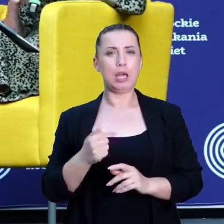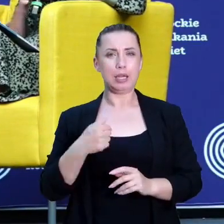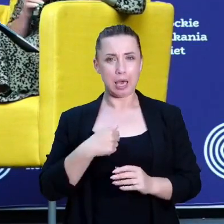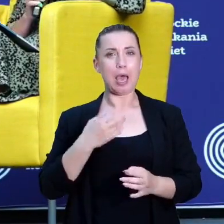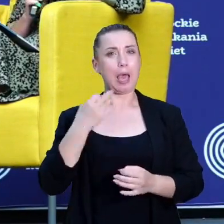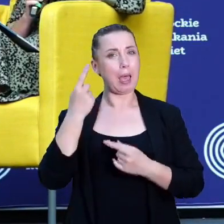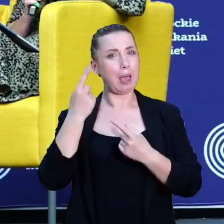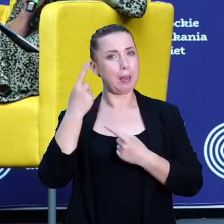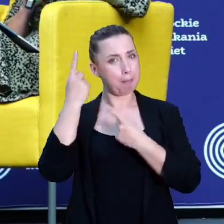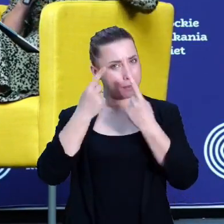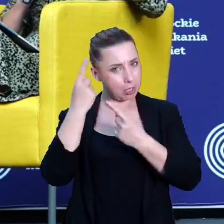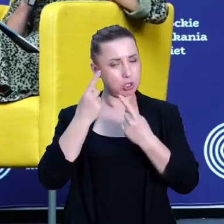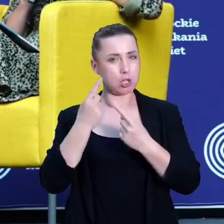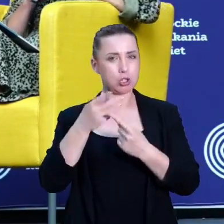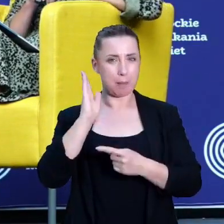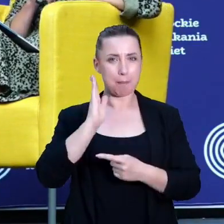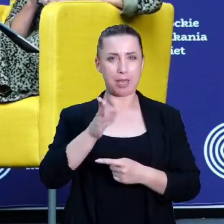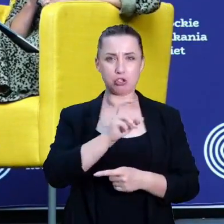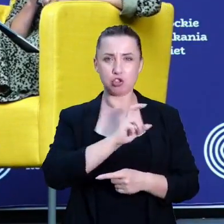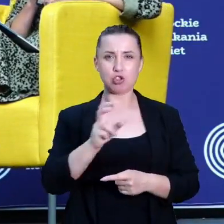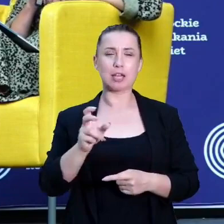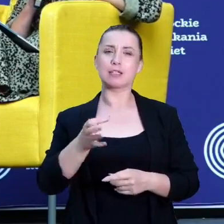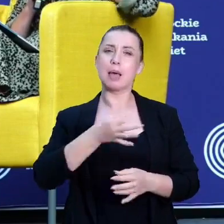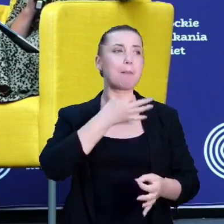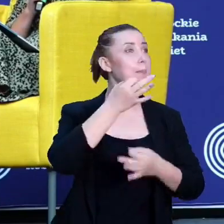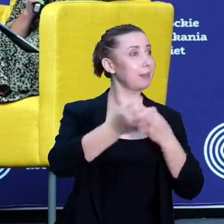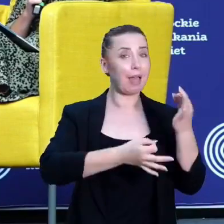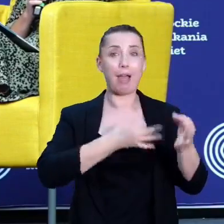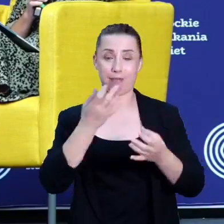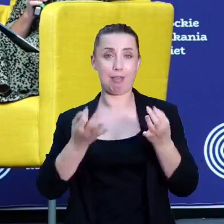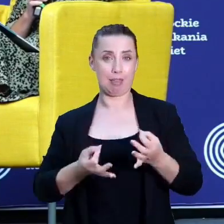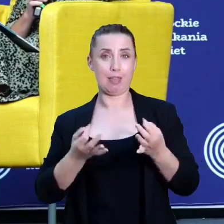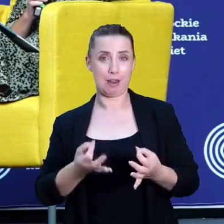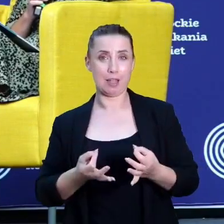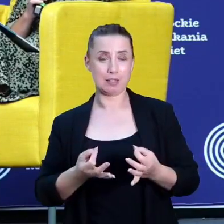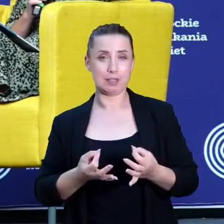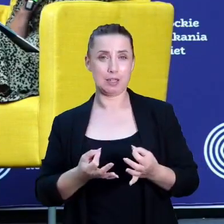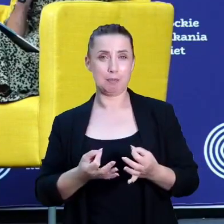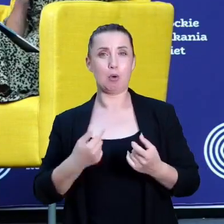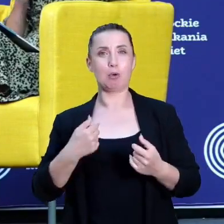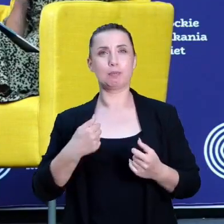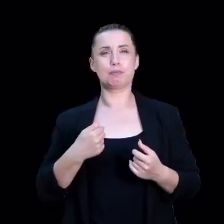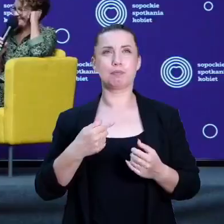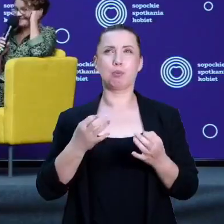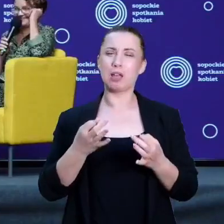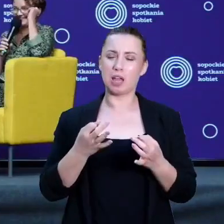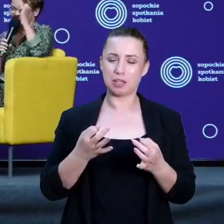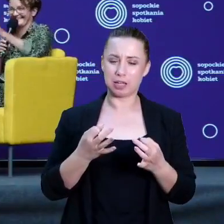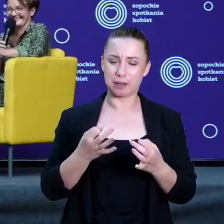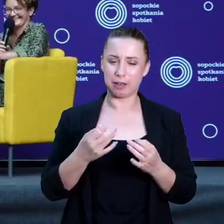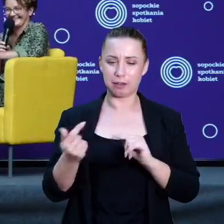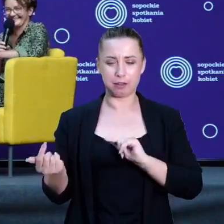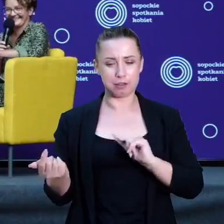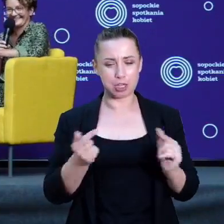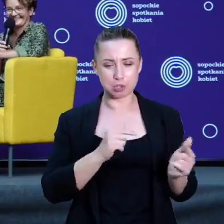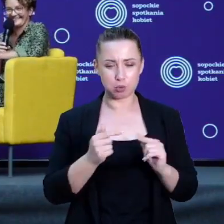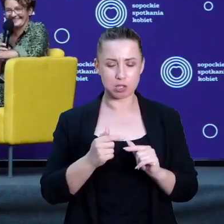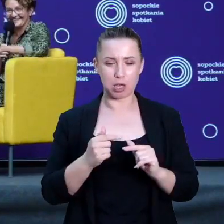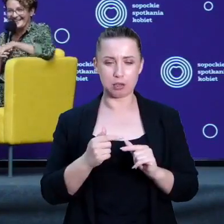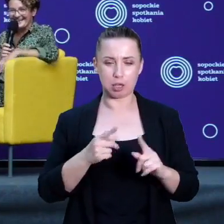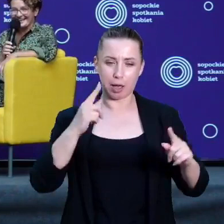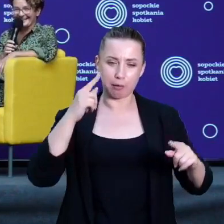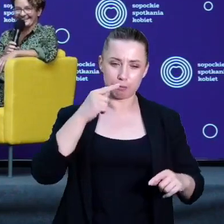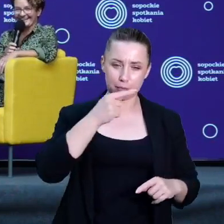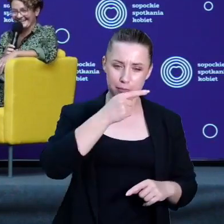na pytania, tylko na koniec, żeby tak nie było pesymistycznie. Chciałam właśnie, bo tak strasznie zasmuciły